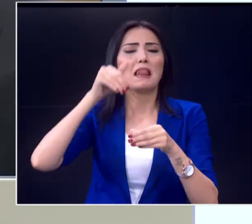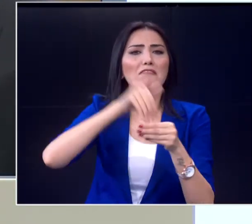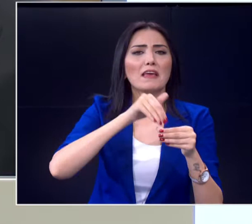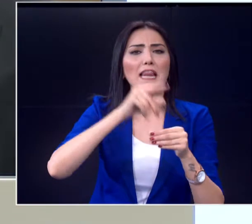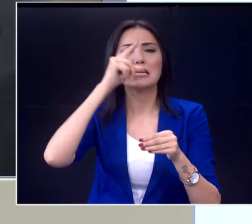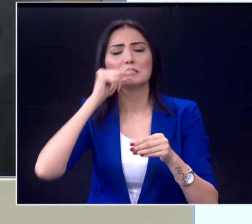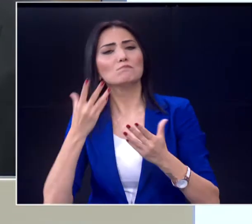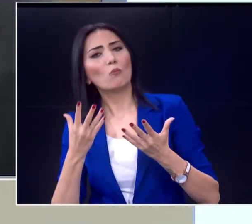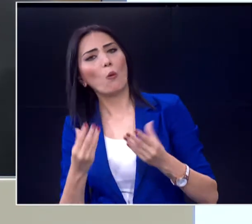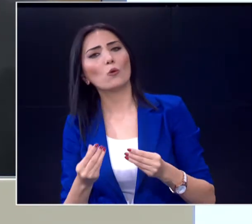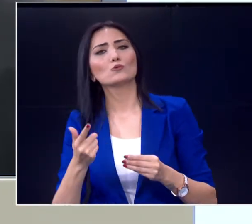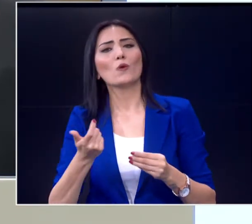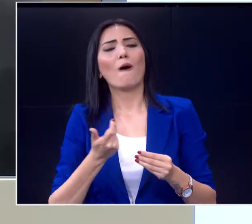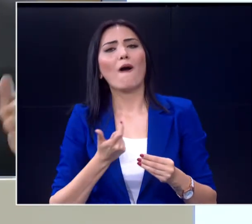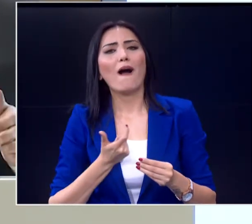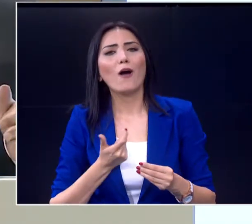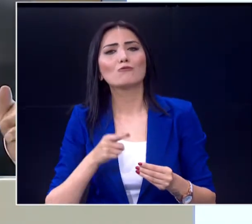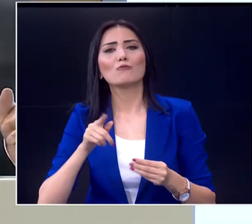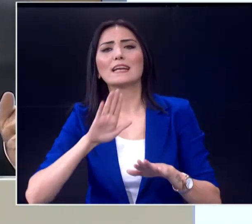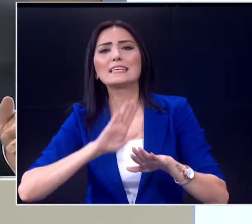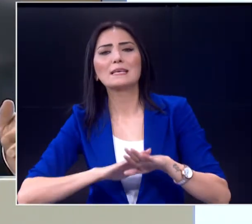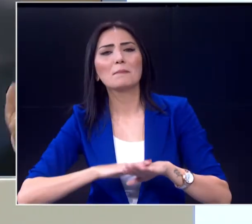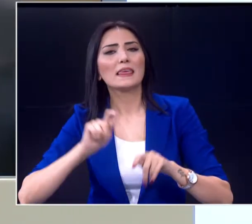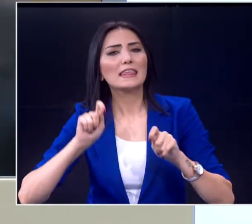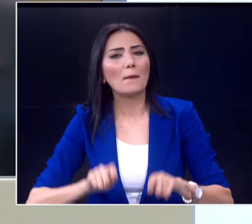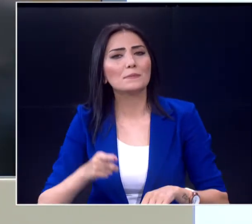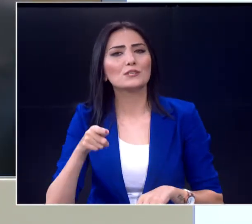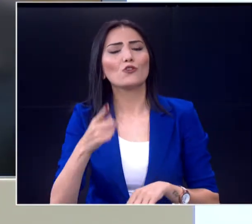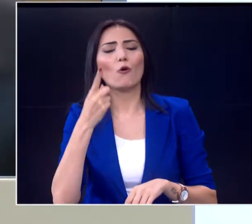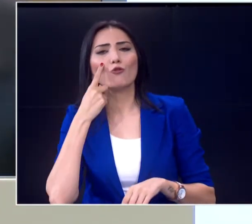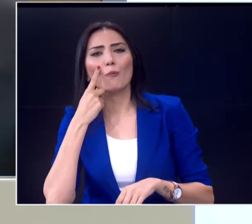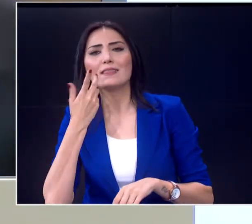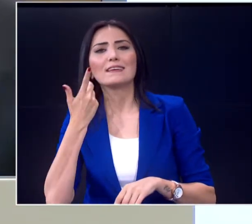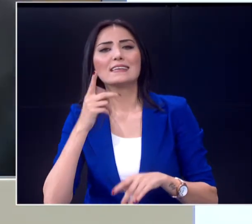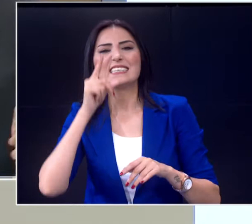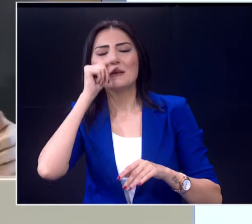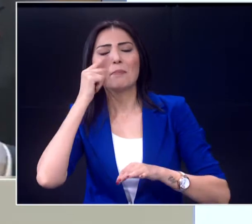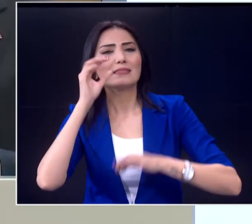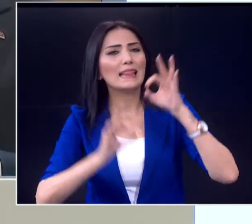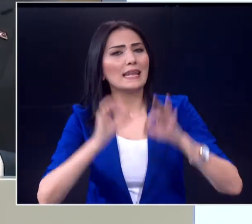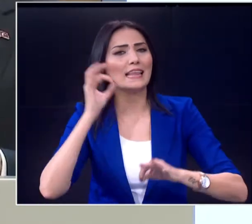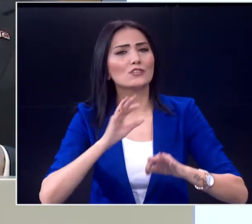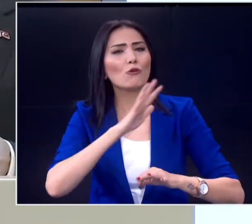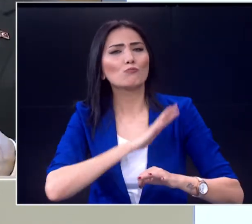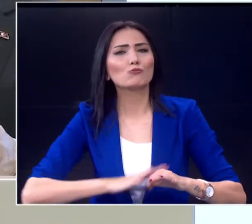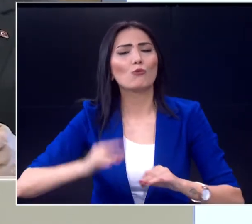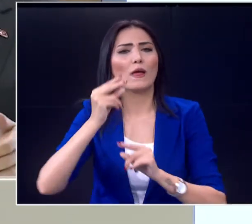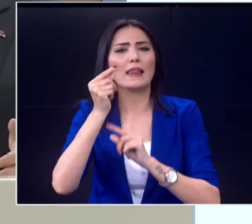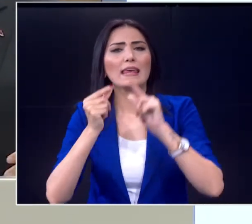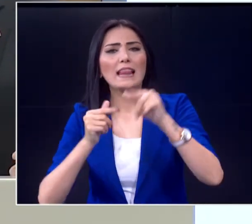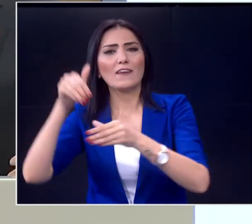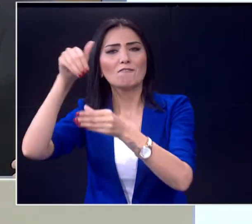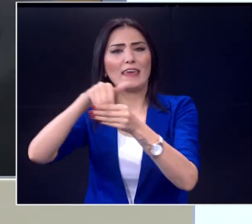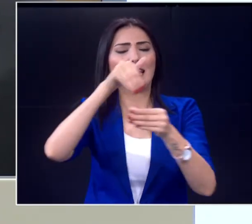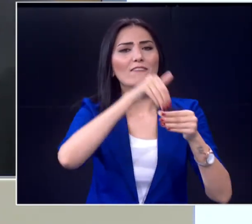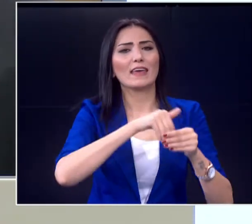olacak? Kanunları kimler yapacak? Hükümeti kim denetleyecek? Bütün vilayetlerden